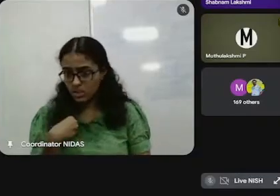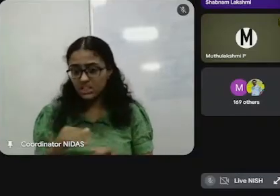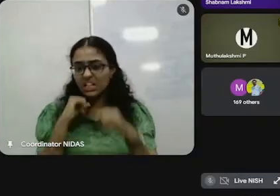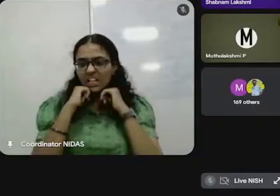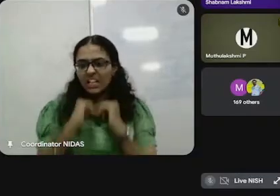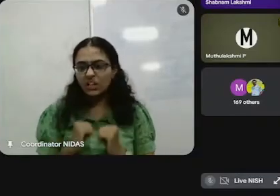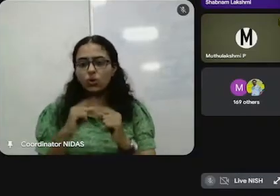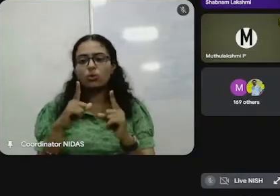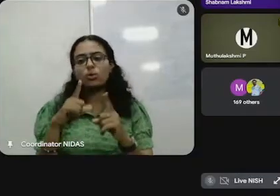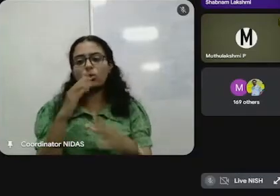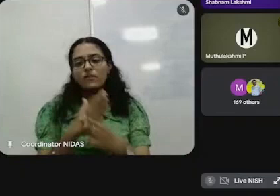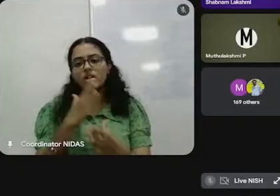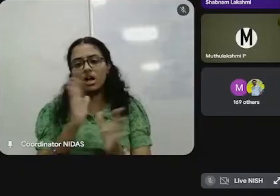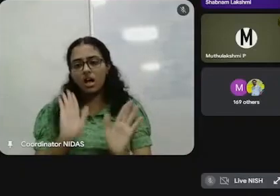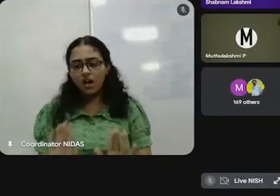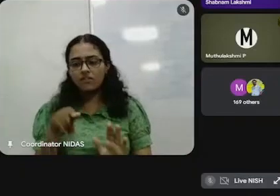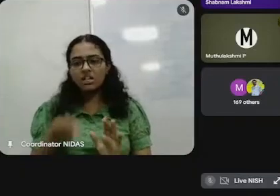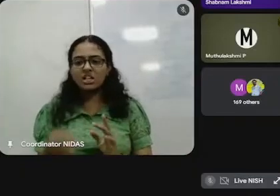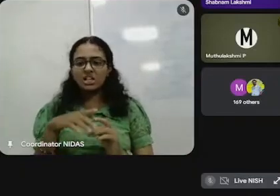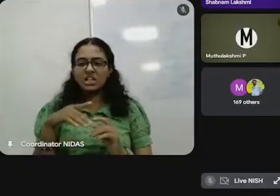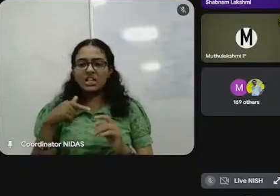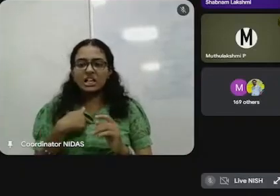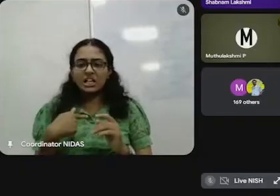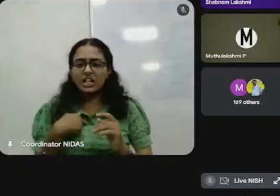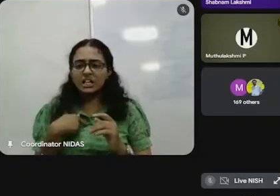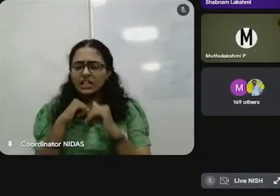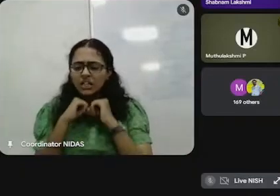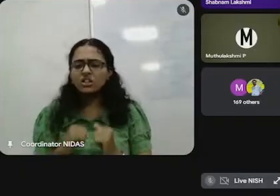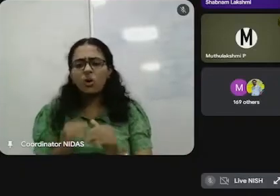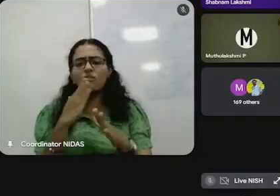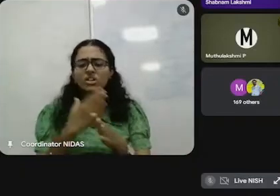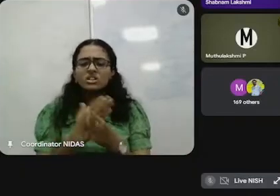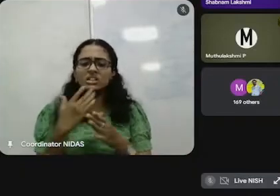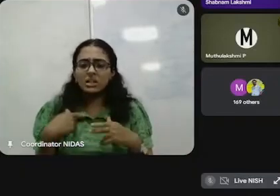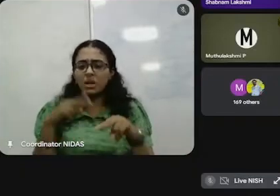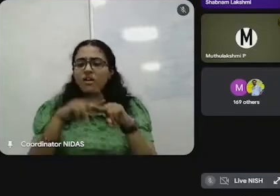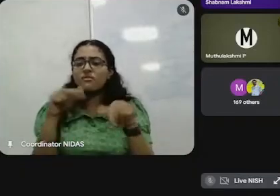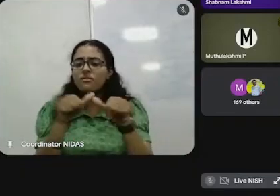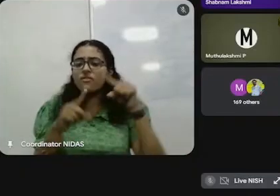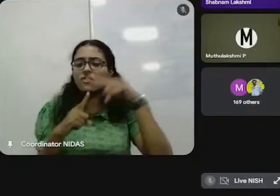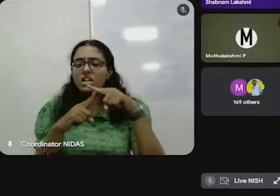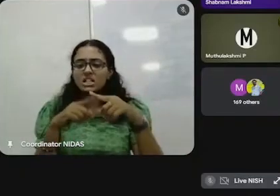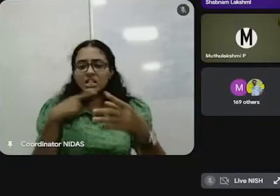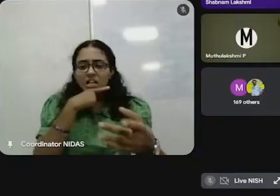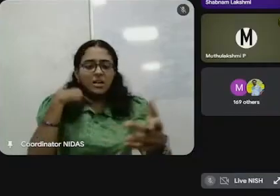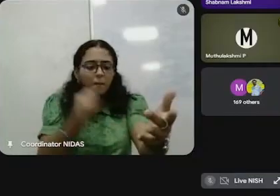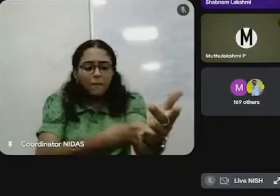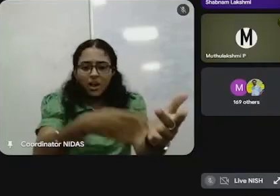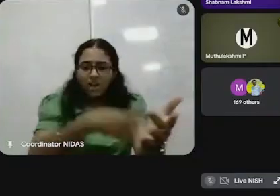ഇരുന്നിട്ടുള്ള ജോലിയാണ് കൂടുതലും. അപ്പം ഒരു സെഡൻഡറി വർക്ക് സ്റ്റൈൽ ആവുമ്പം നമ്മുടെ ഫാറ്റ് ഡെപ്പോസിറ്റ്സ് നമ്മുടെ ബ്ലഡ് വെസൽസിൽ